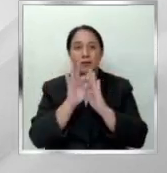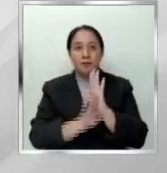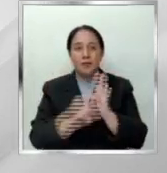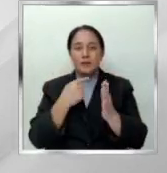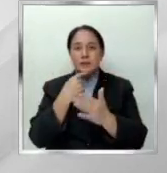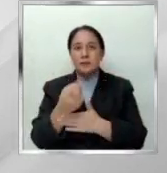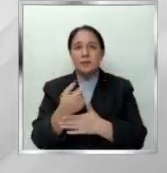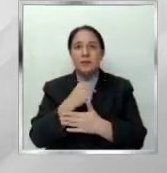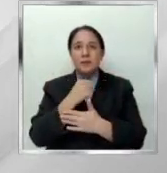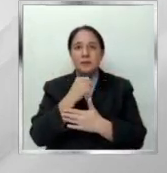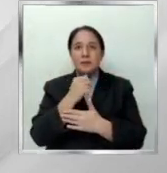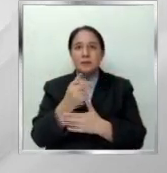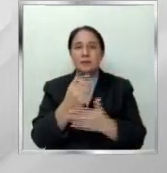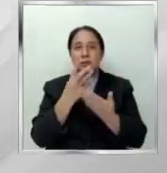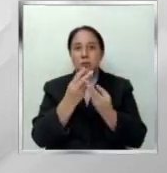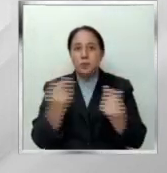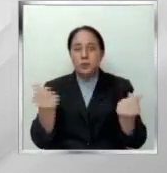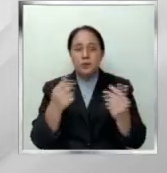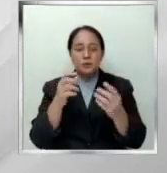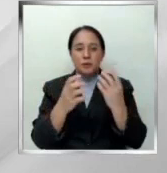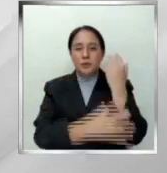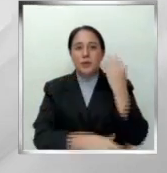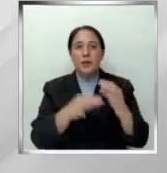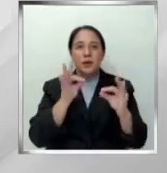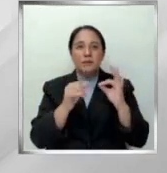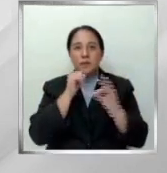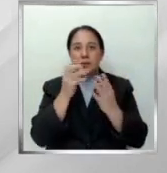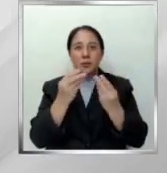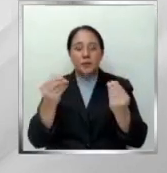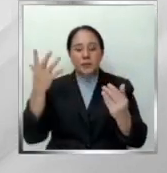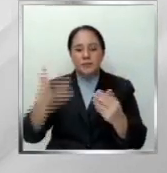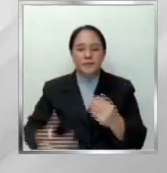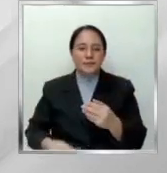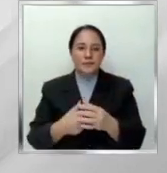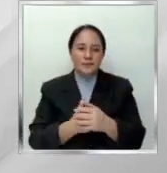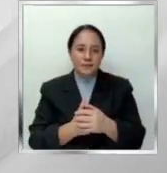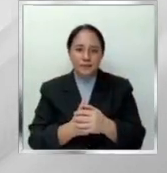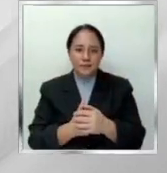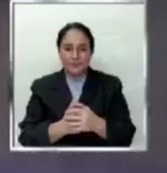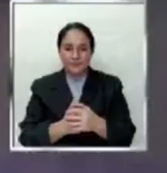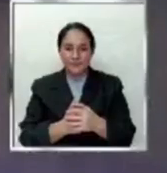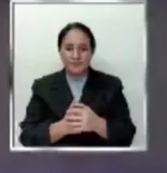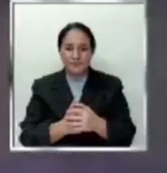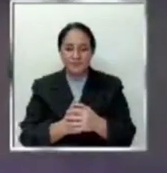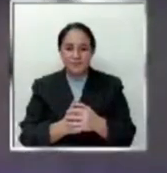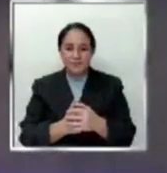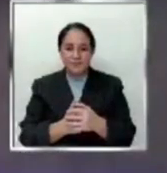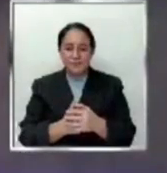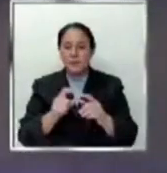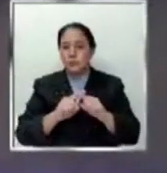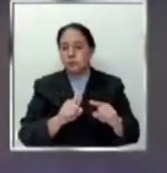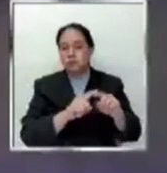hindi masusugpo ang kahirapan kung hindi masusugpo ang korupsyon. Iba't ibang issue po